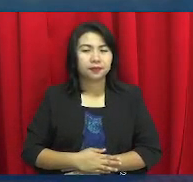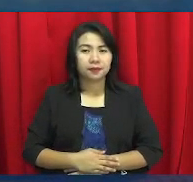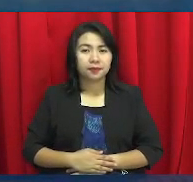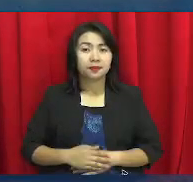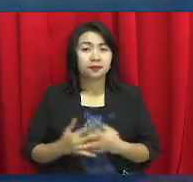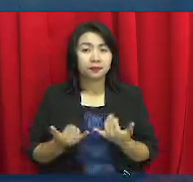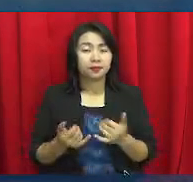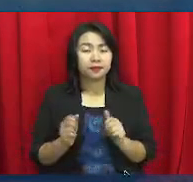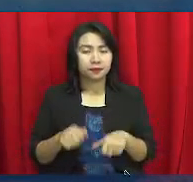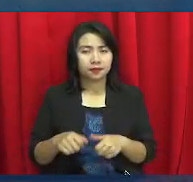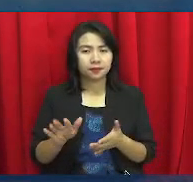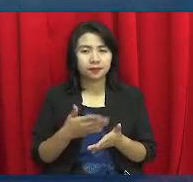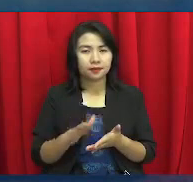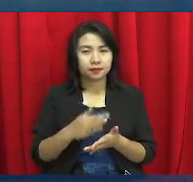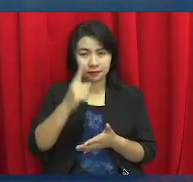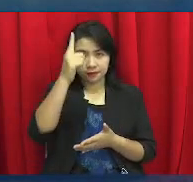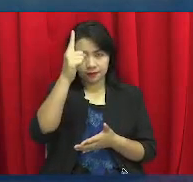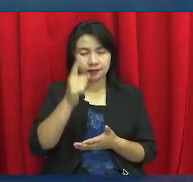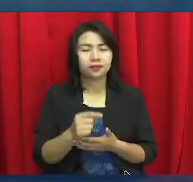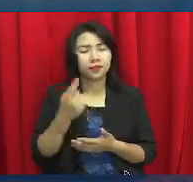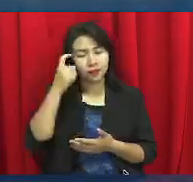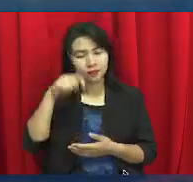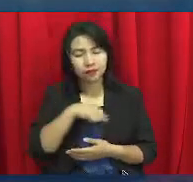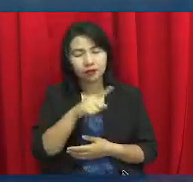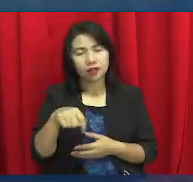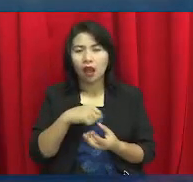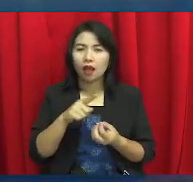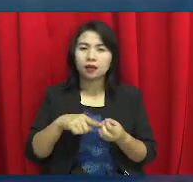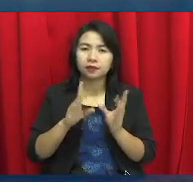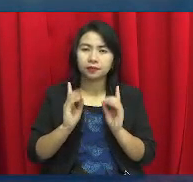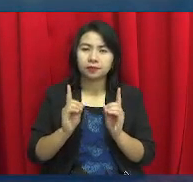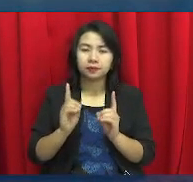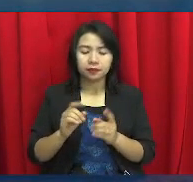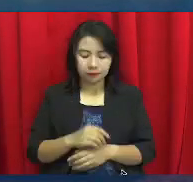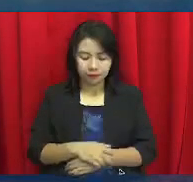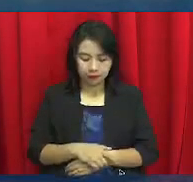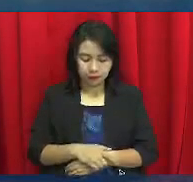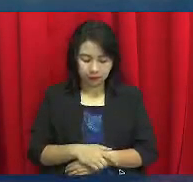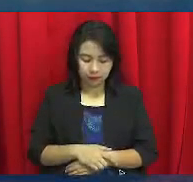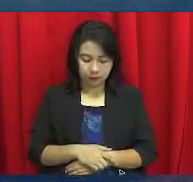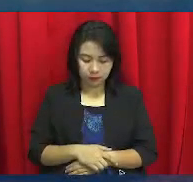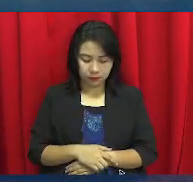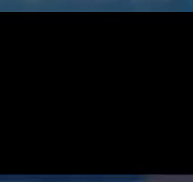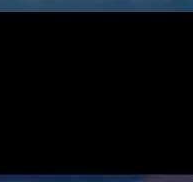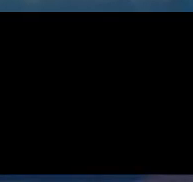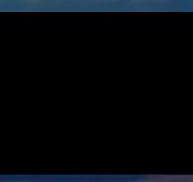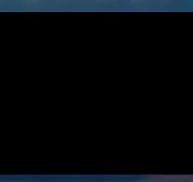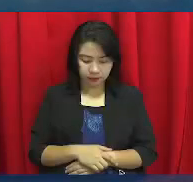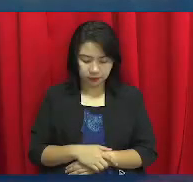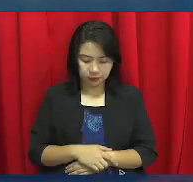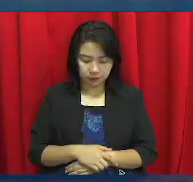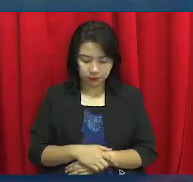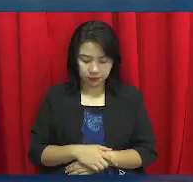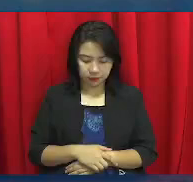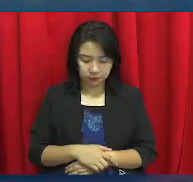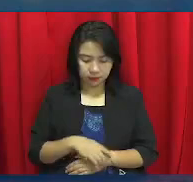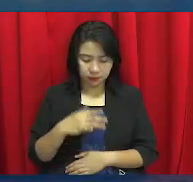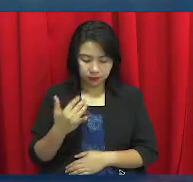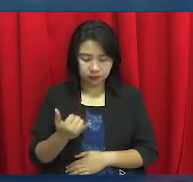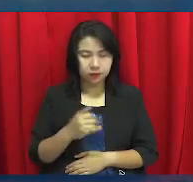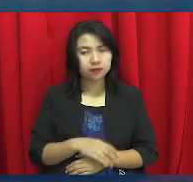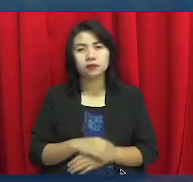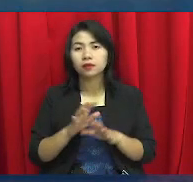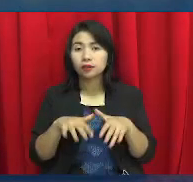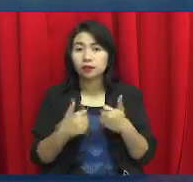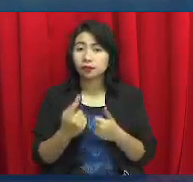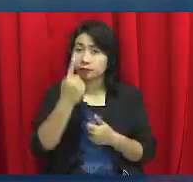the principles sa pagdating about the principles of church growth on our standards? Can you share something to us? Paano nyo po, sir, nagagawa? Paano nyo